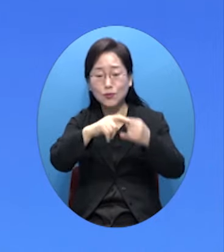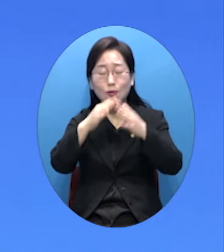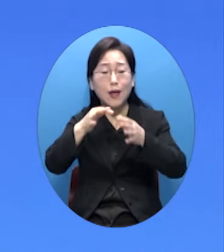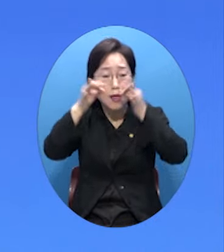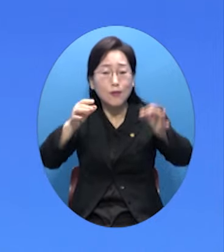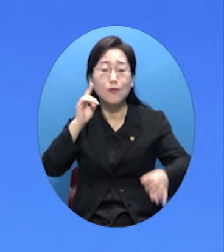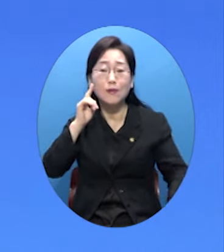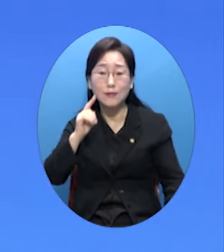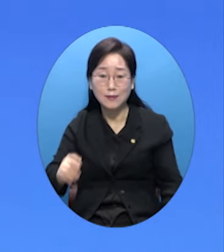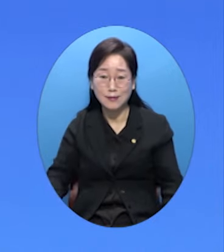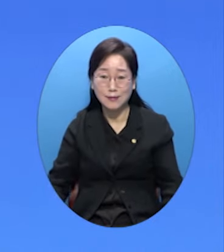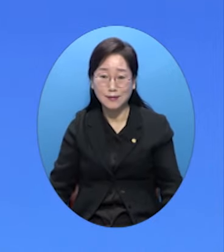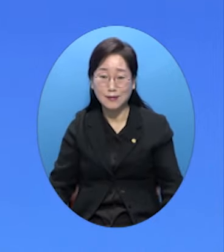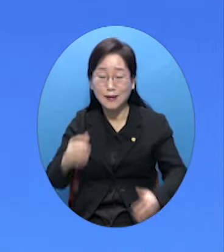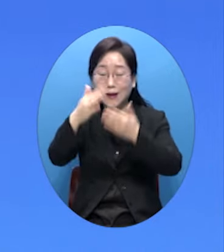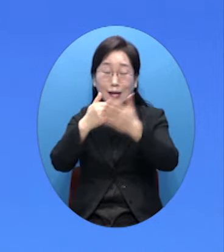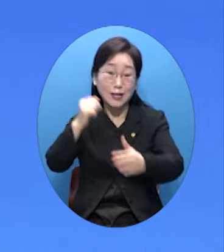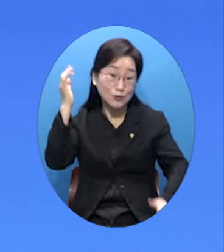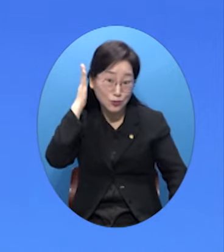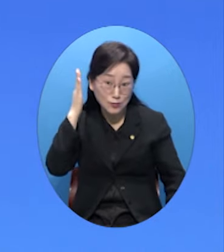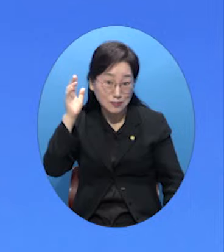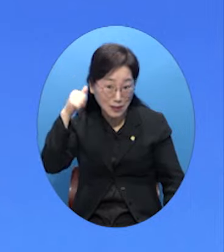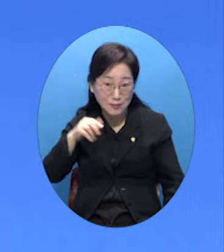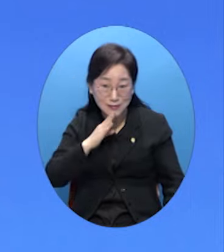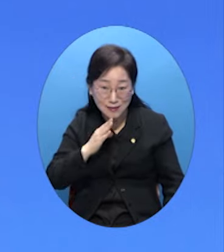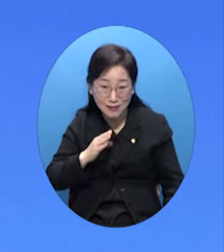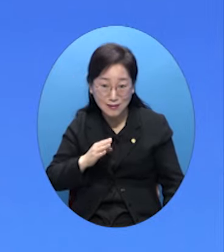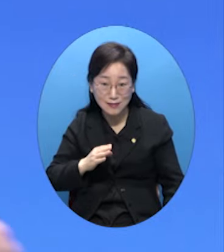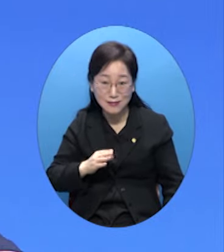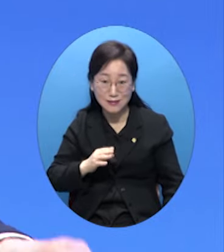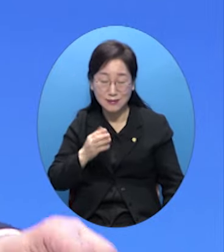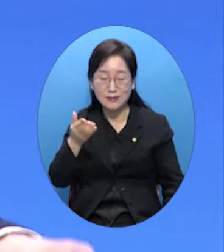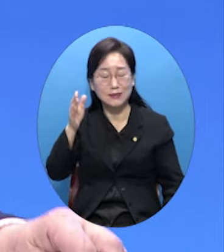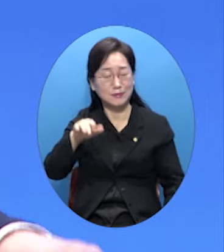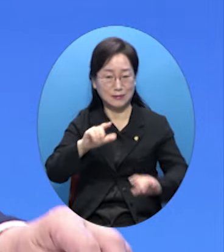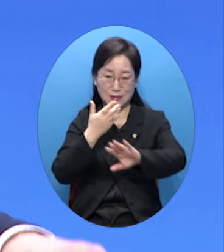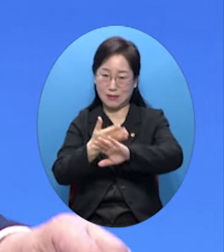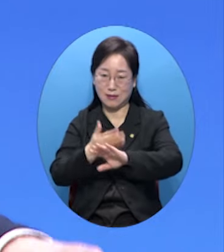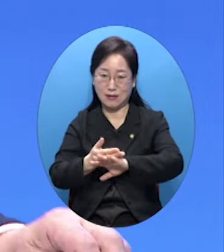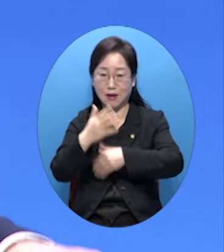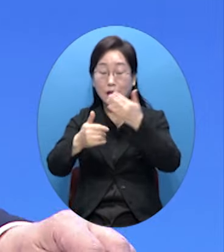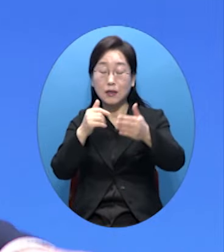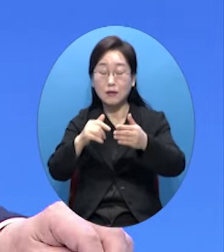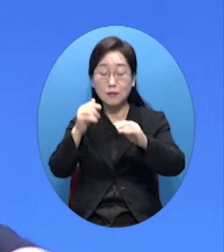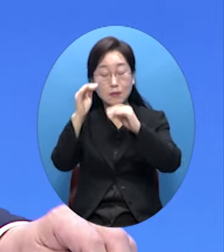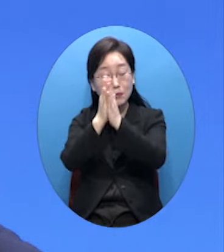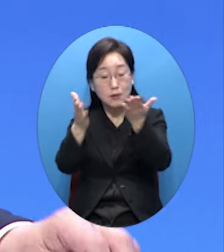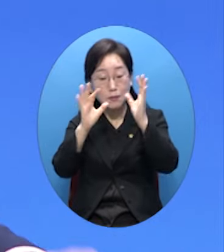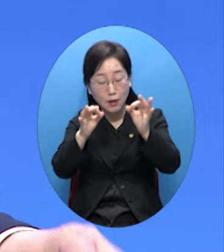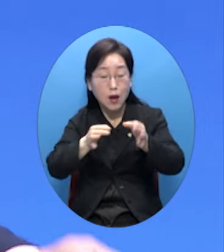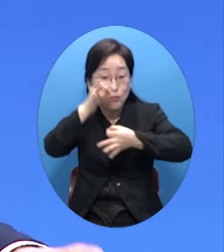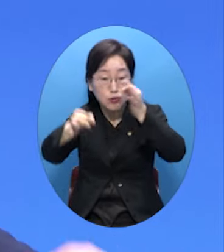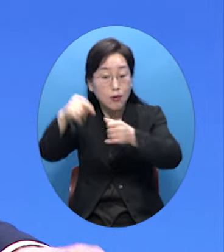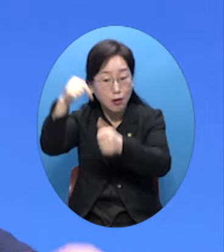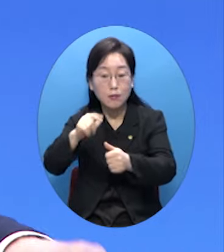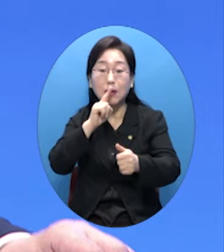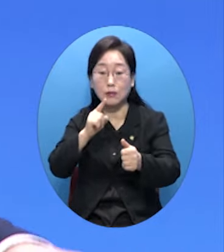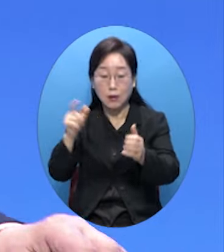지르냐고, 하나님이 귀먹으리냐고. 근데 성경은 부르짖으라고 돼 있어요. 바디메어가